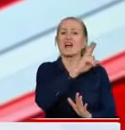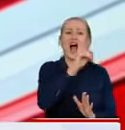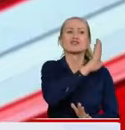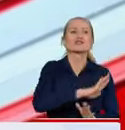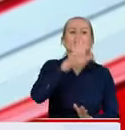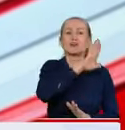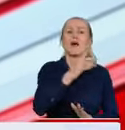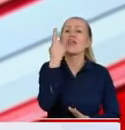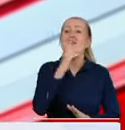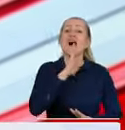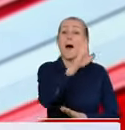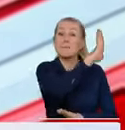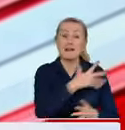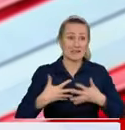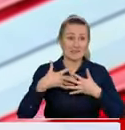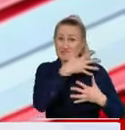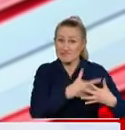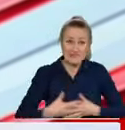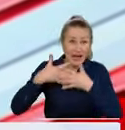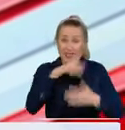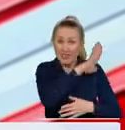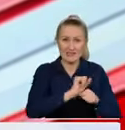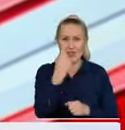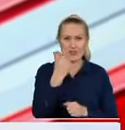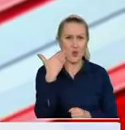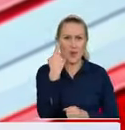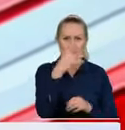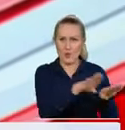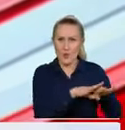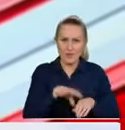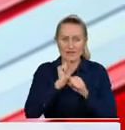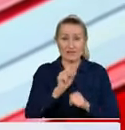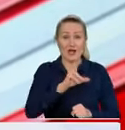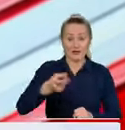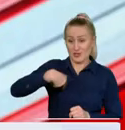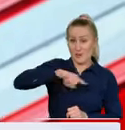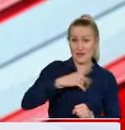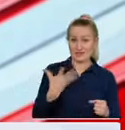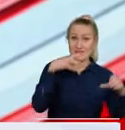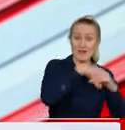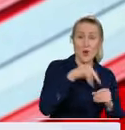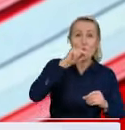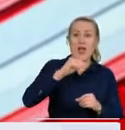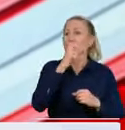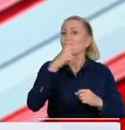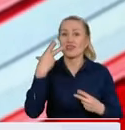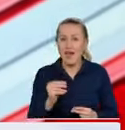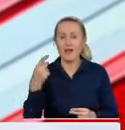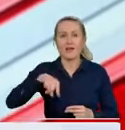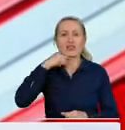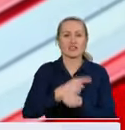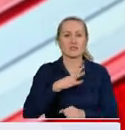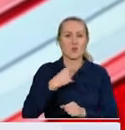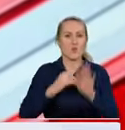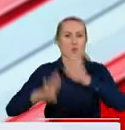jest $1. O tym oczywiście, czy mamy wstąpić do Unii Europejskiej, czy nie, zdecydowali ludzie w referendum. I teraz, gdyby miała